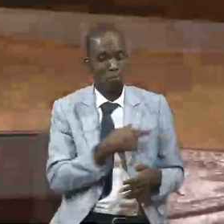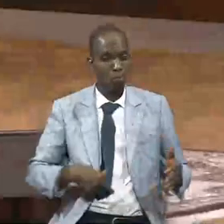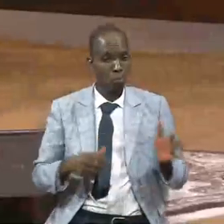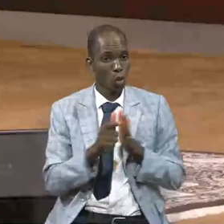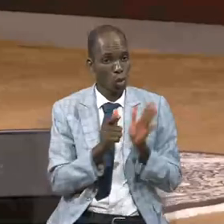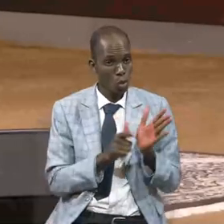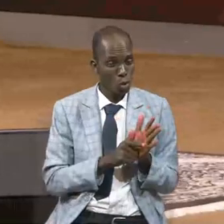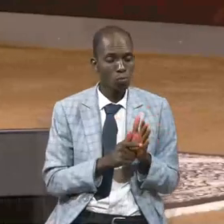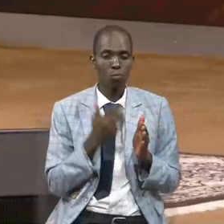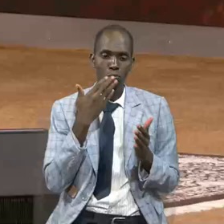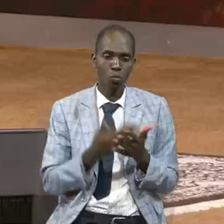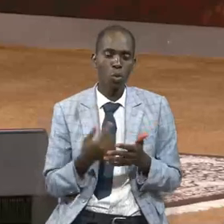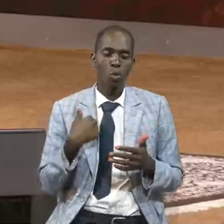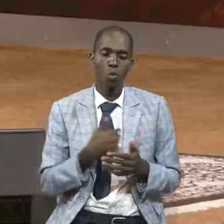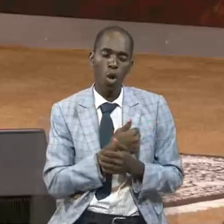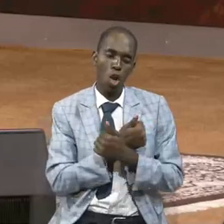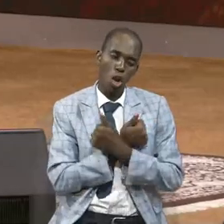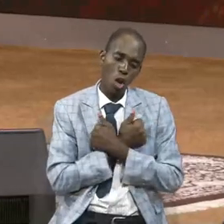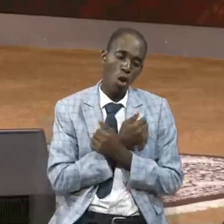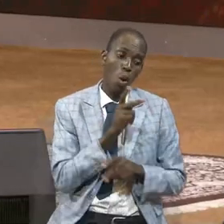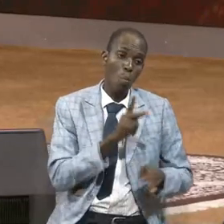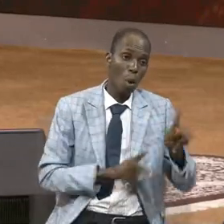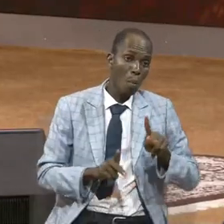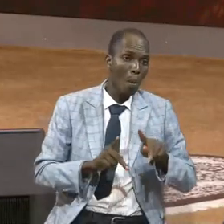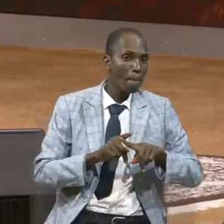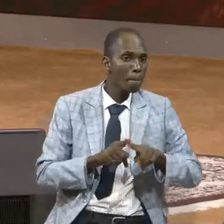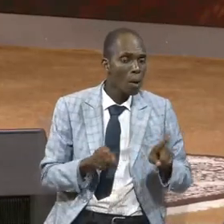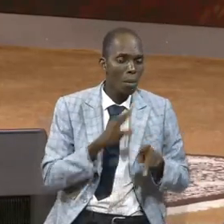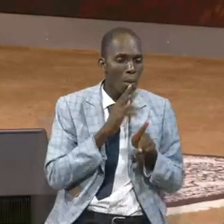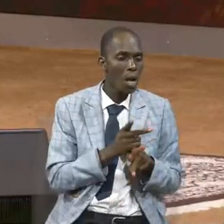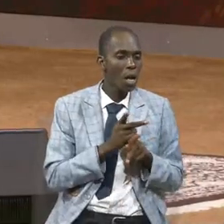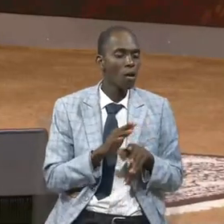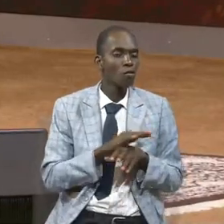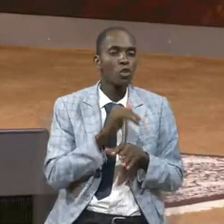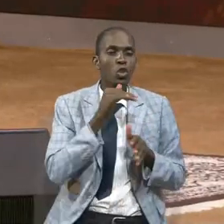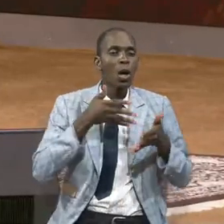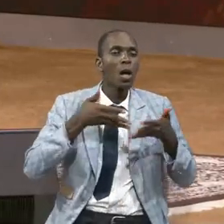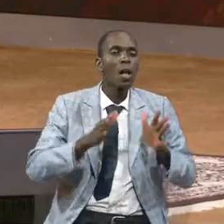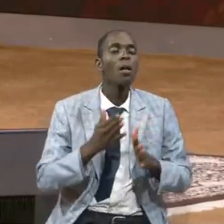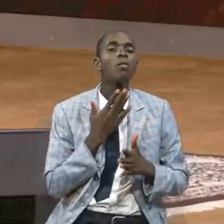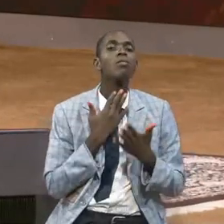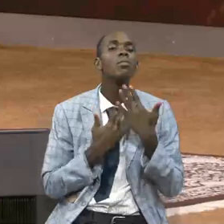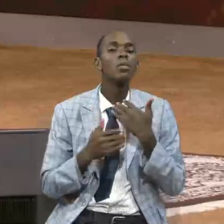nous aimons les gens, mais nous ne permettons pas à la convoitise